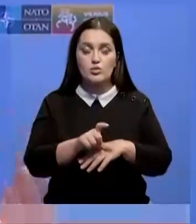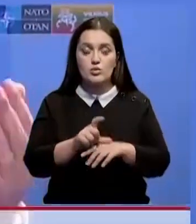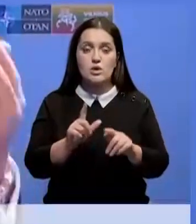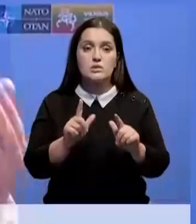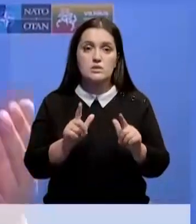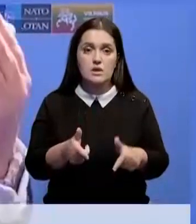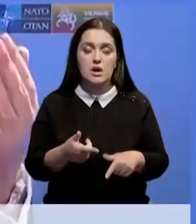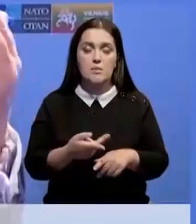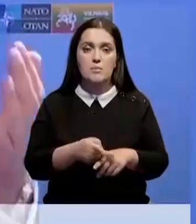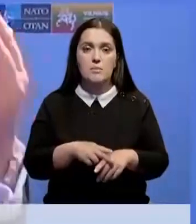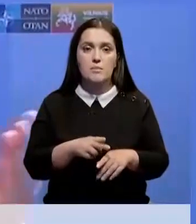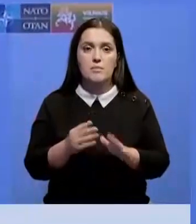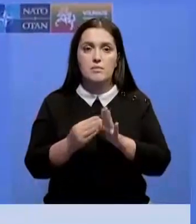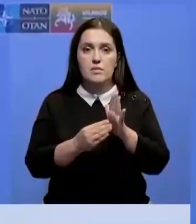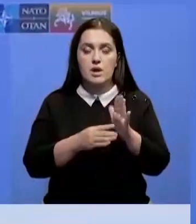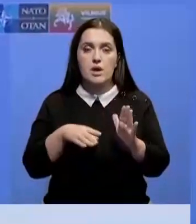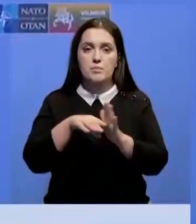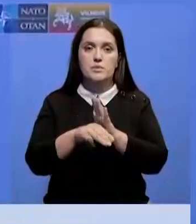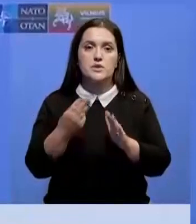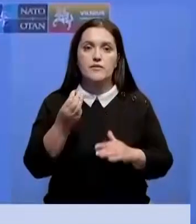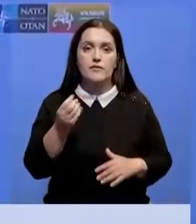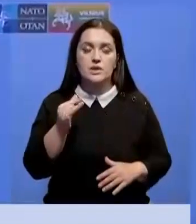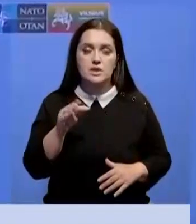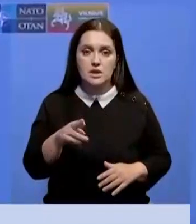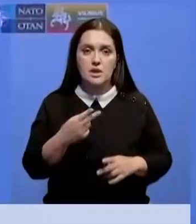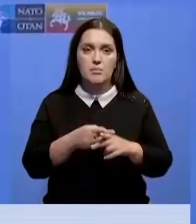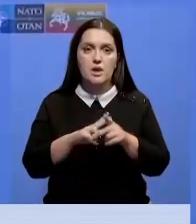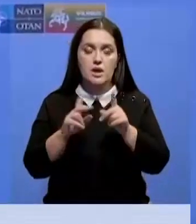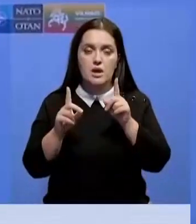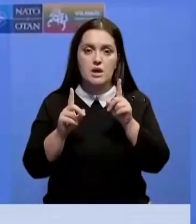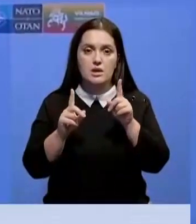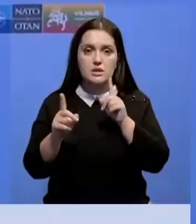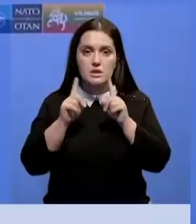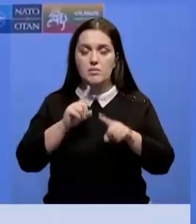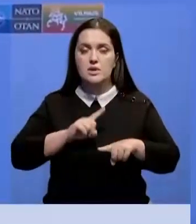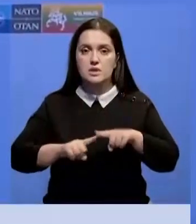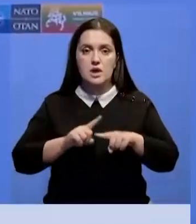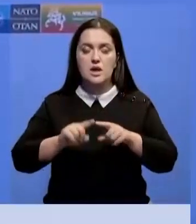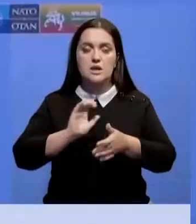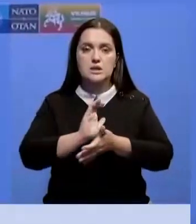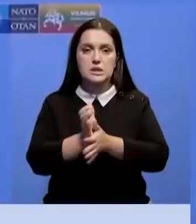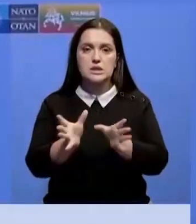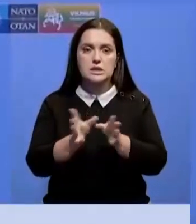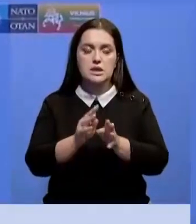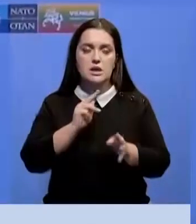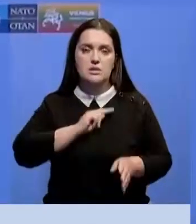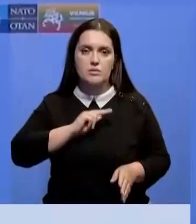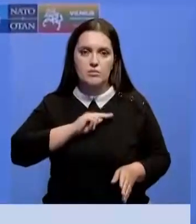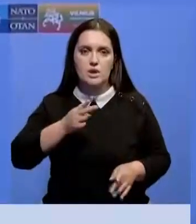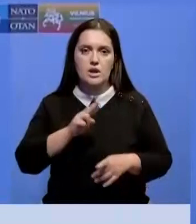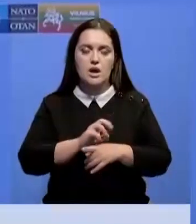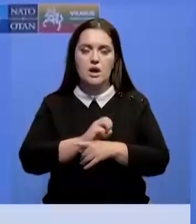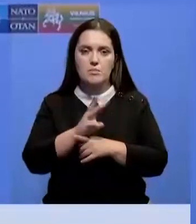согласился направить протокол о присоединении Швеции в Великое национальное собрание, как можно скорее тесно сотрудничать с Ассамблеей для